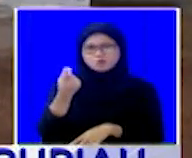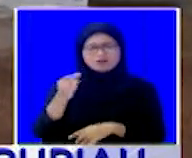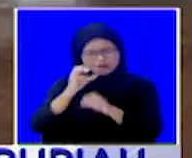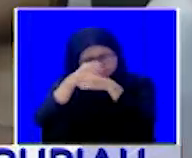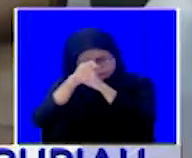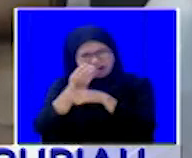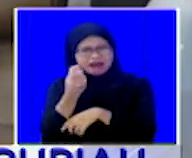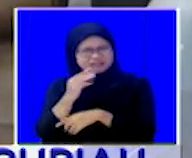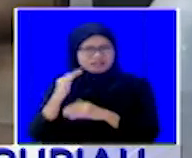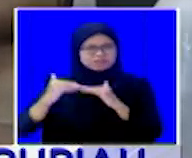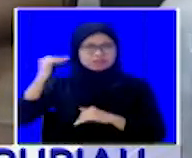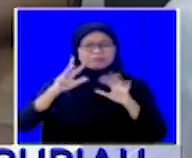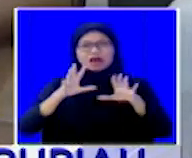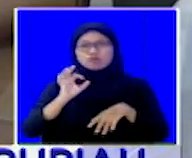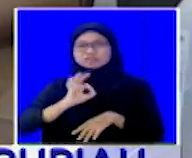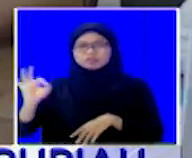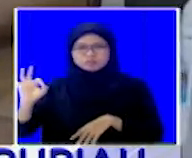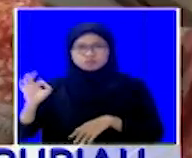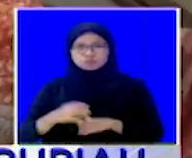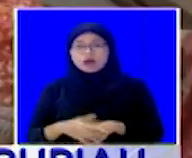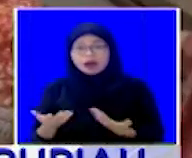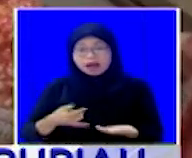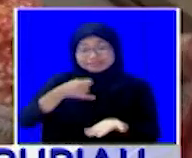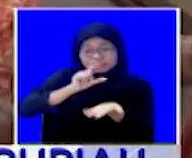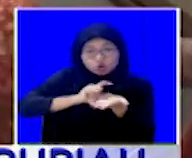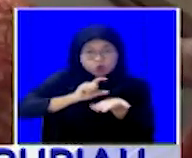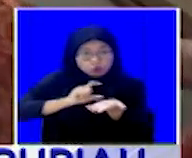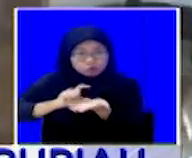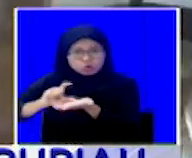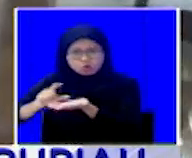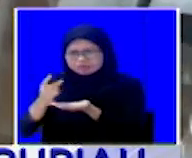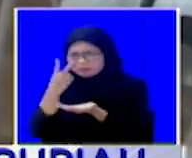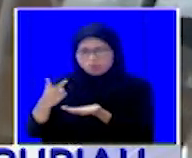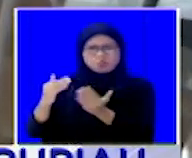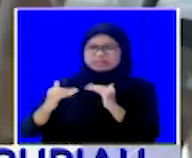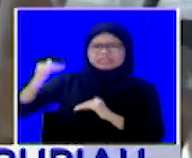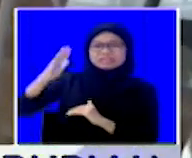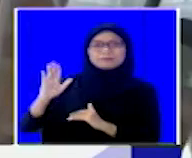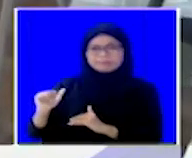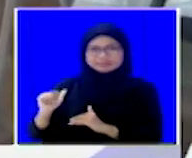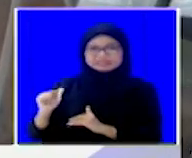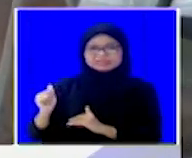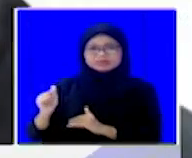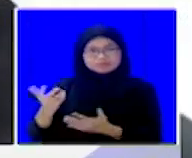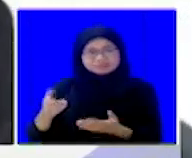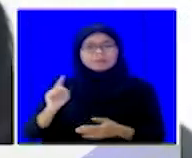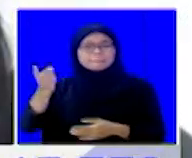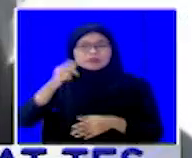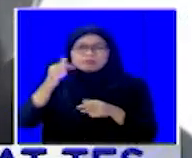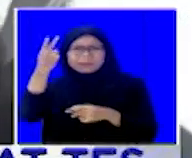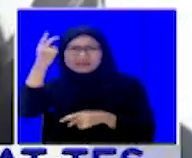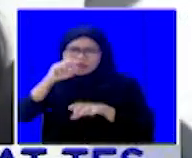stok harga tes PCR dari supplier yang masih tinggi. Untuk merealisasikan arahan dari pemerintah terkait harga tes PCR,